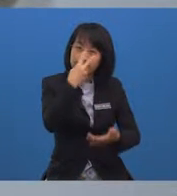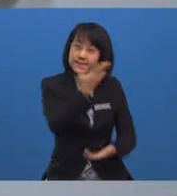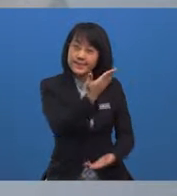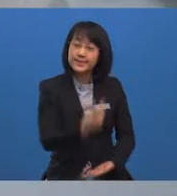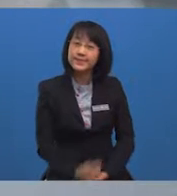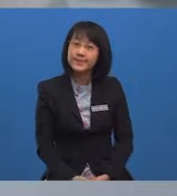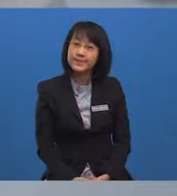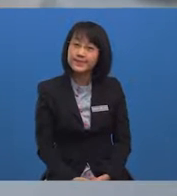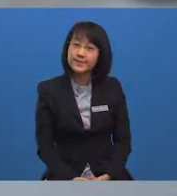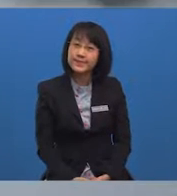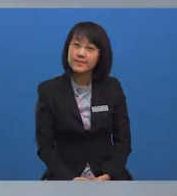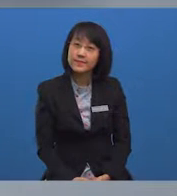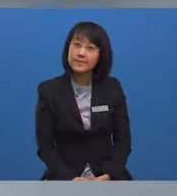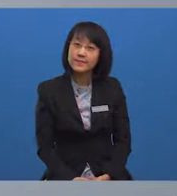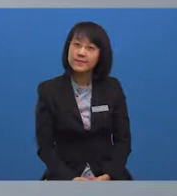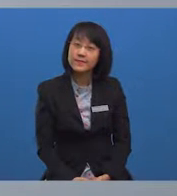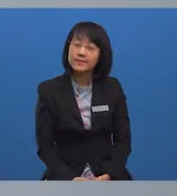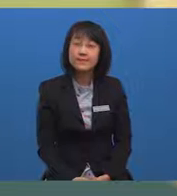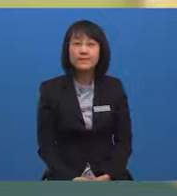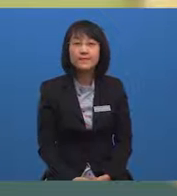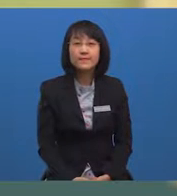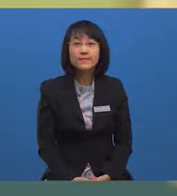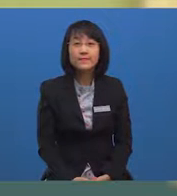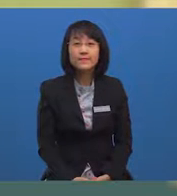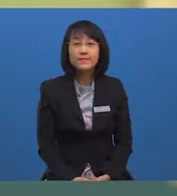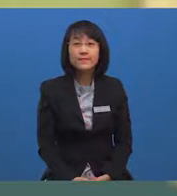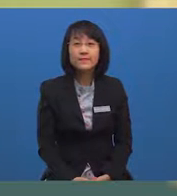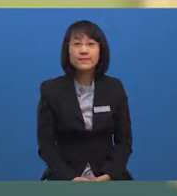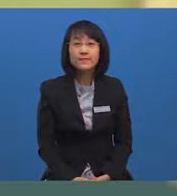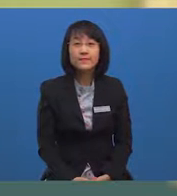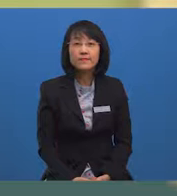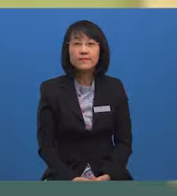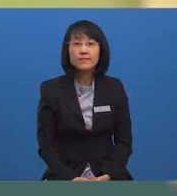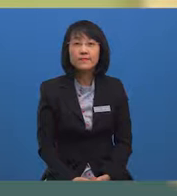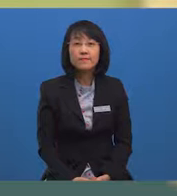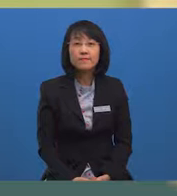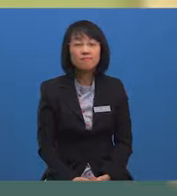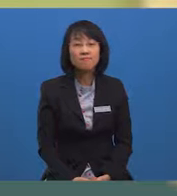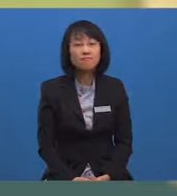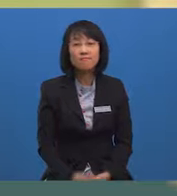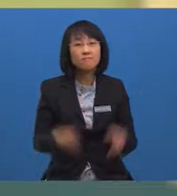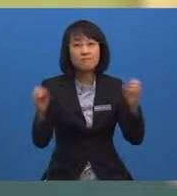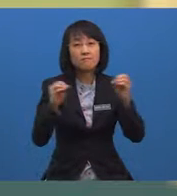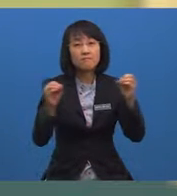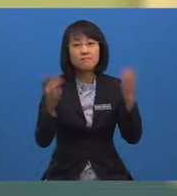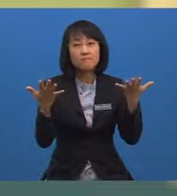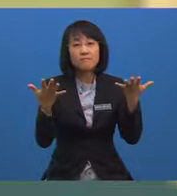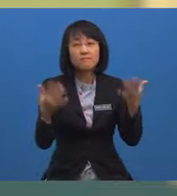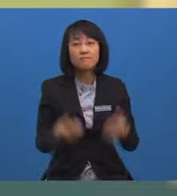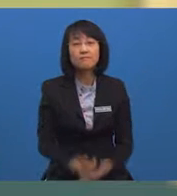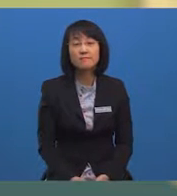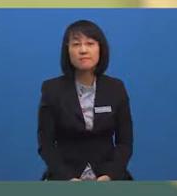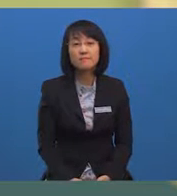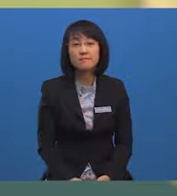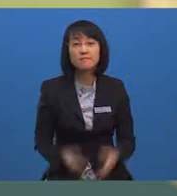terhadap sudu plastik ini. Tengok murid-murid, dia tidak melekat.